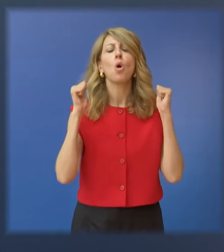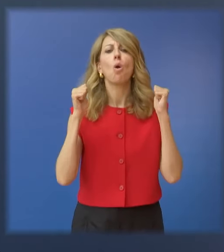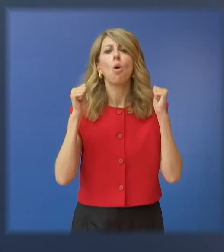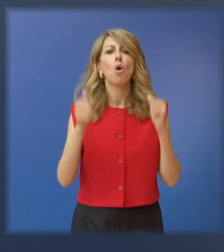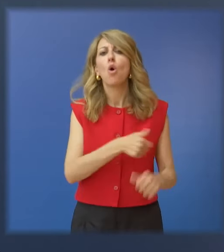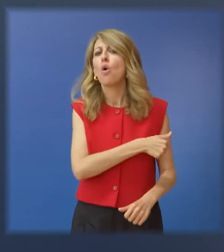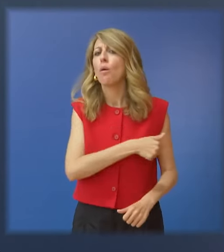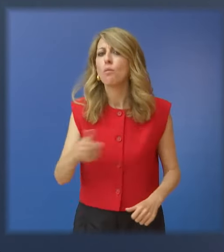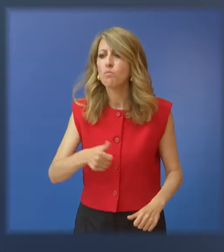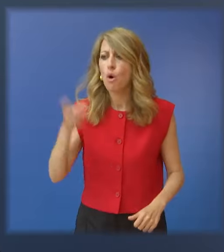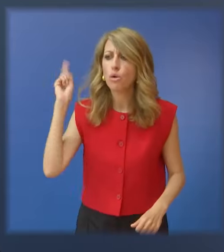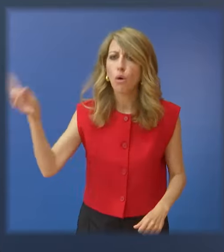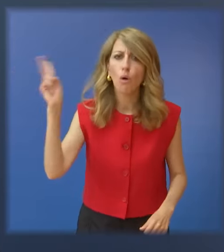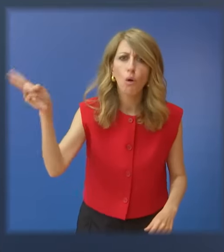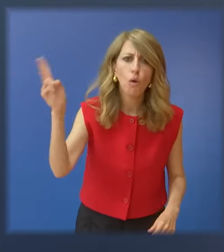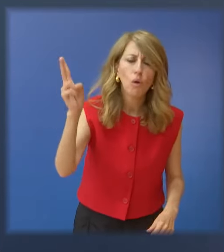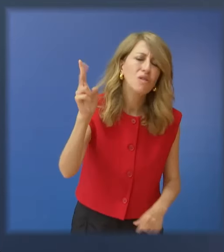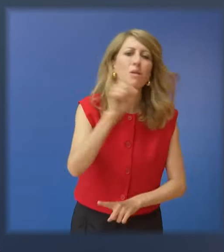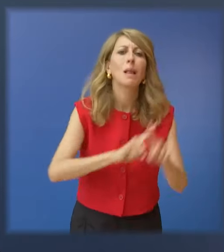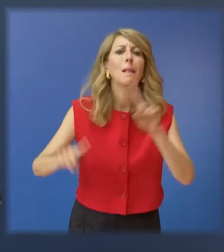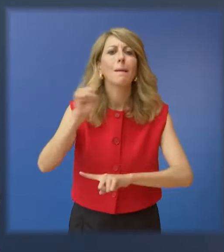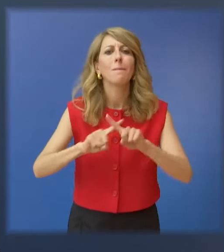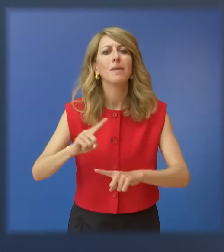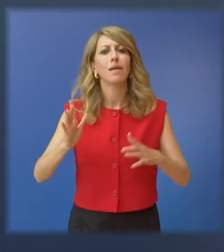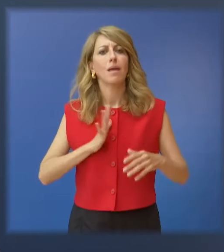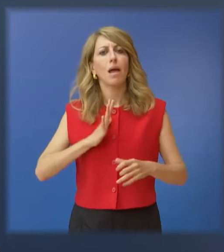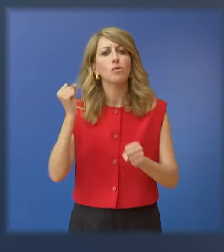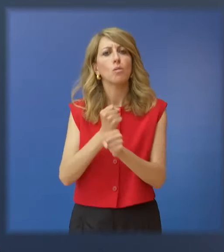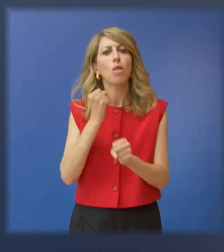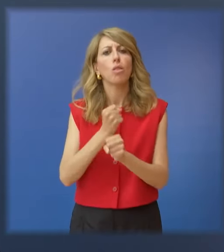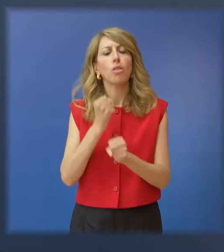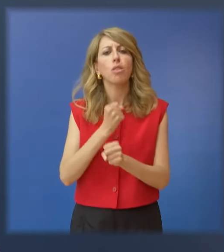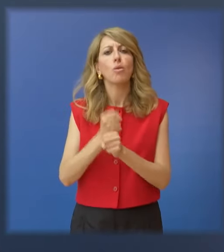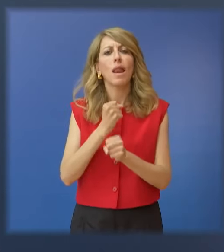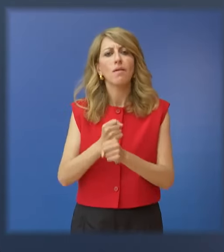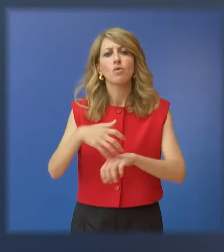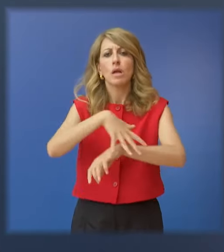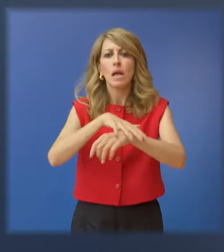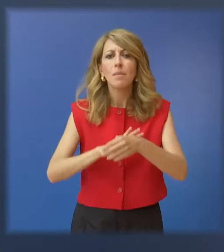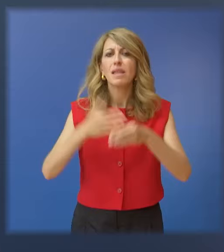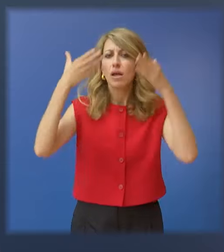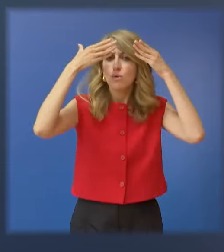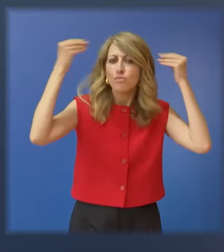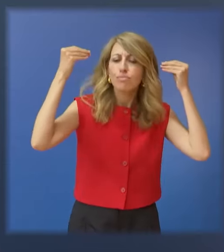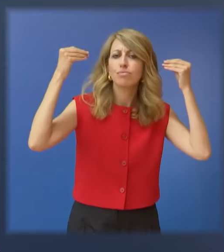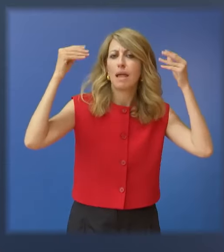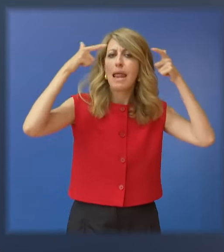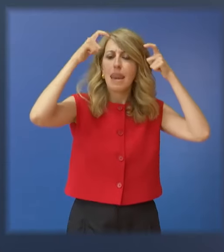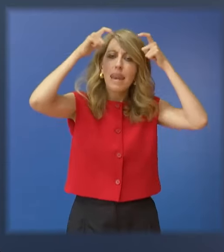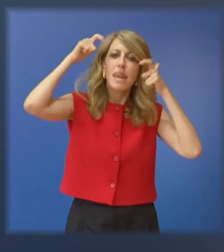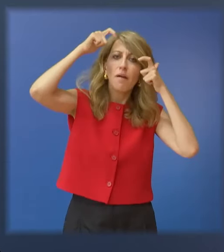έχουν φύγει ο ύποπτοι δεν το γνωρίζω δεν γνωρίζω λεπτομέρειες για την υπόθεση γνωρίζω ότι κινητοποιήθηκαν οι